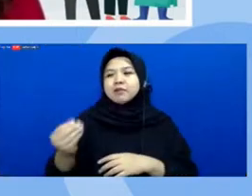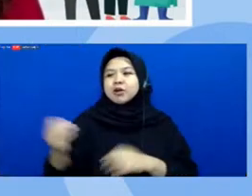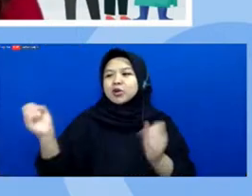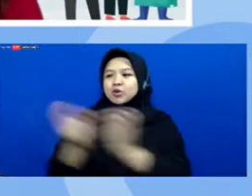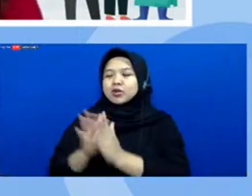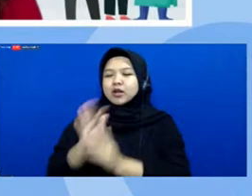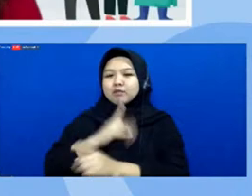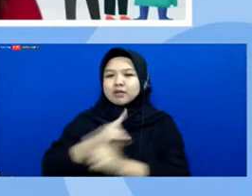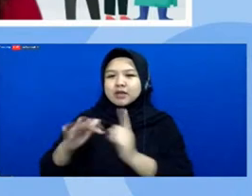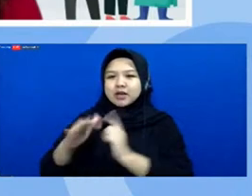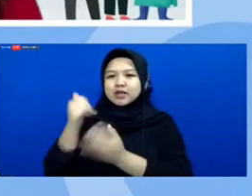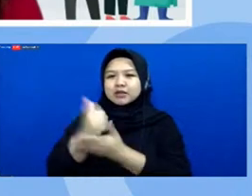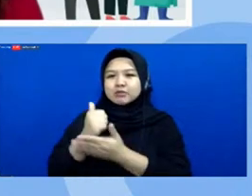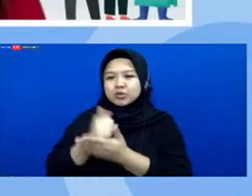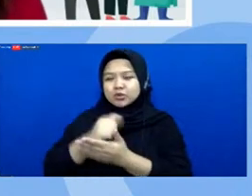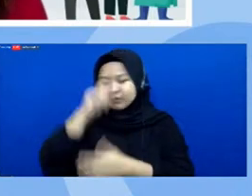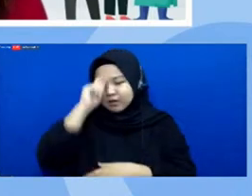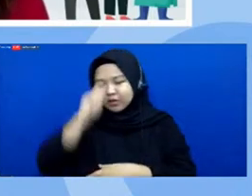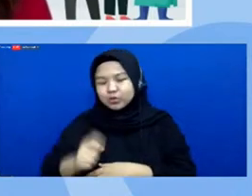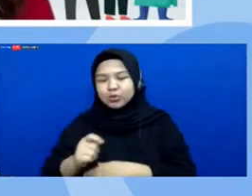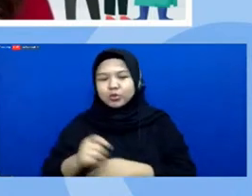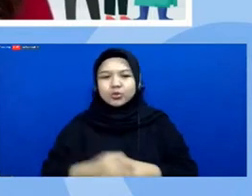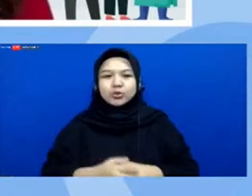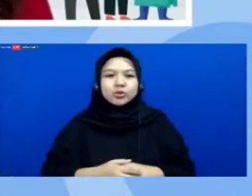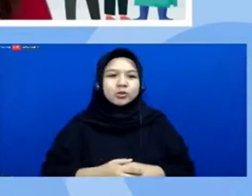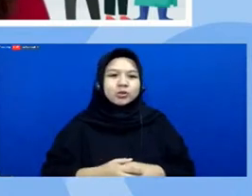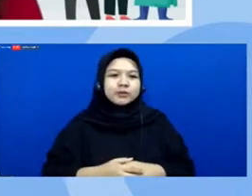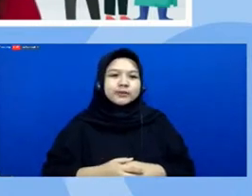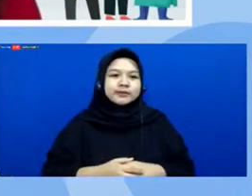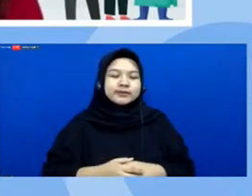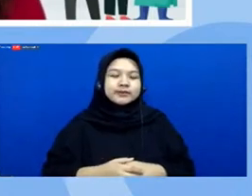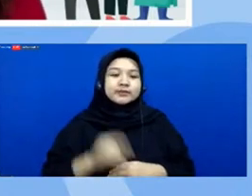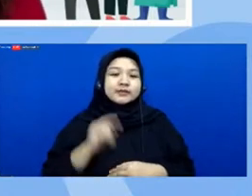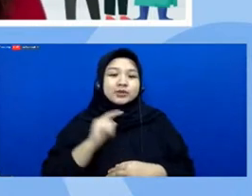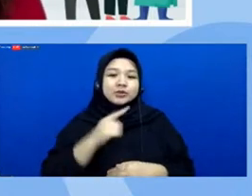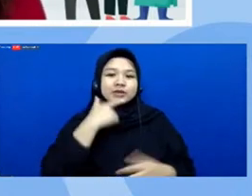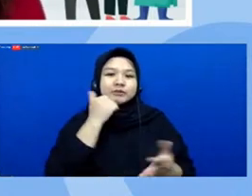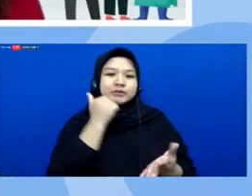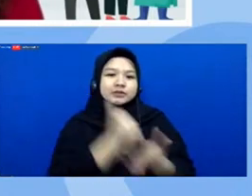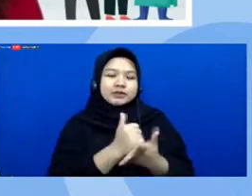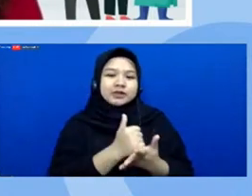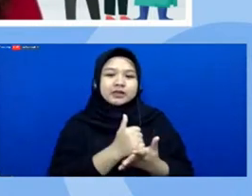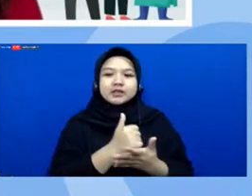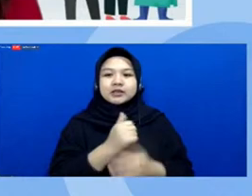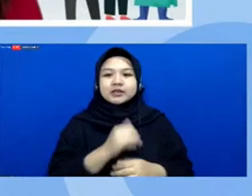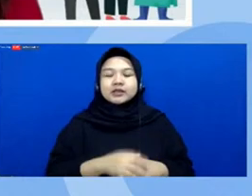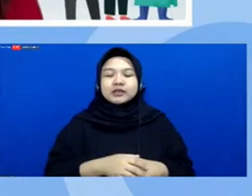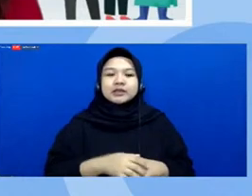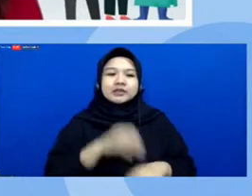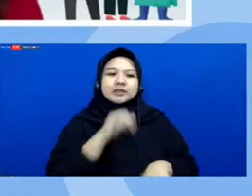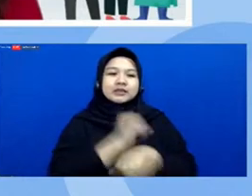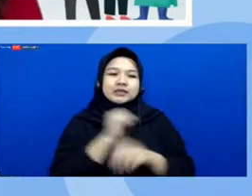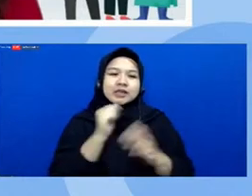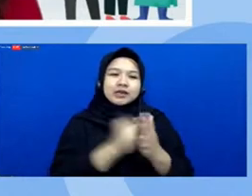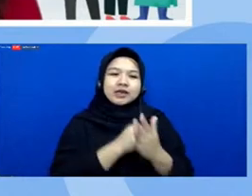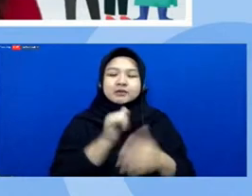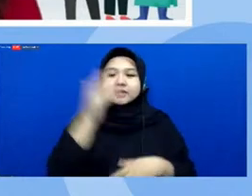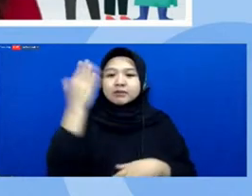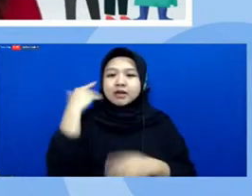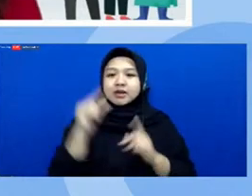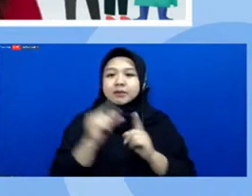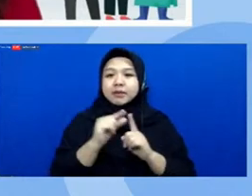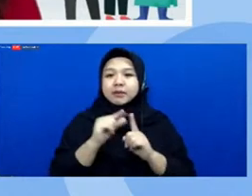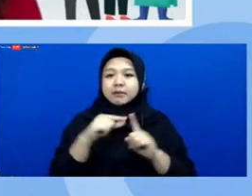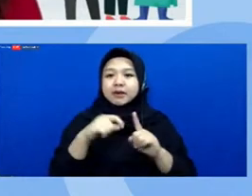yang sebenarnya patuh gitu. Jadi inilah yang penting bahwa sebenarnya kerja keras kayak misalnya kemarin PPKM,